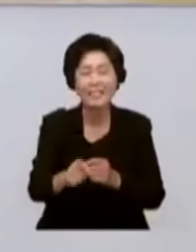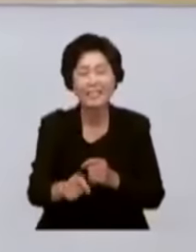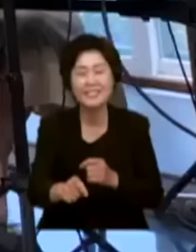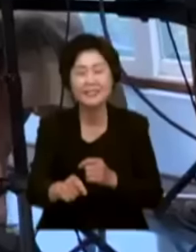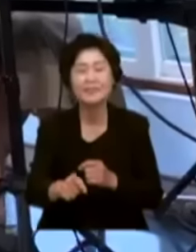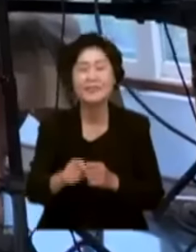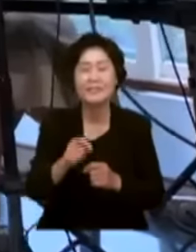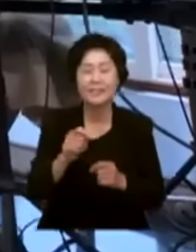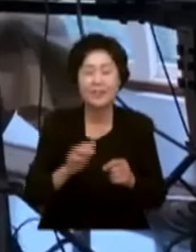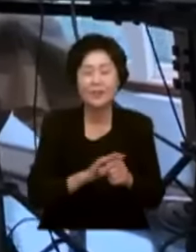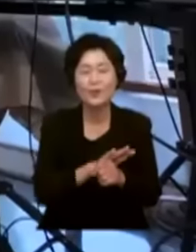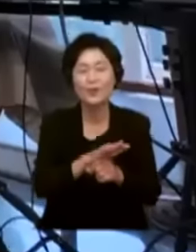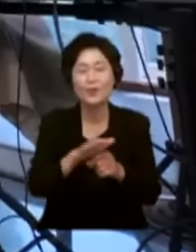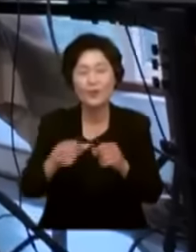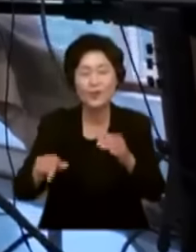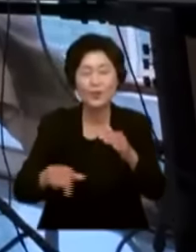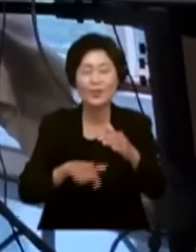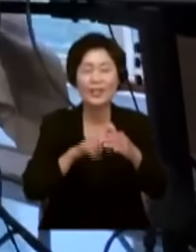영원한 이